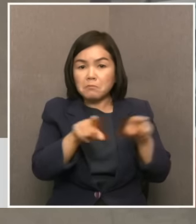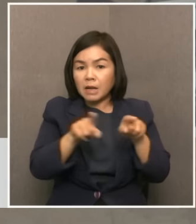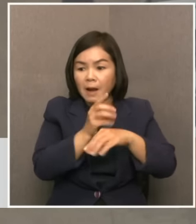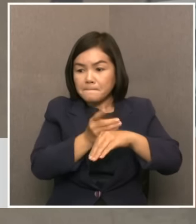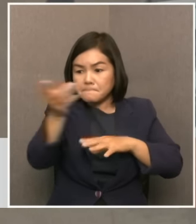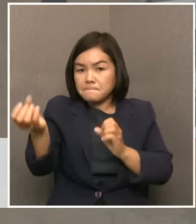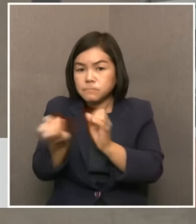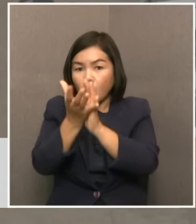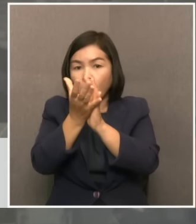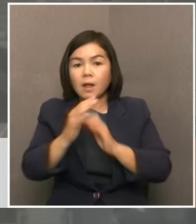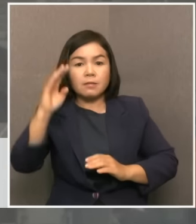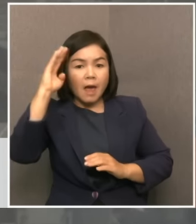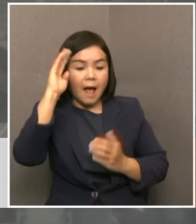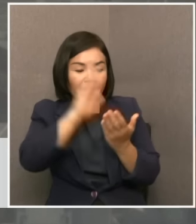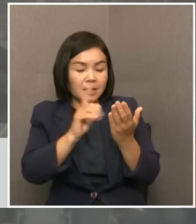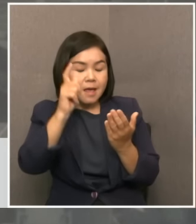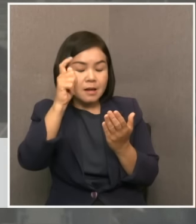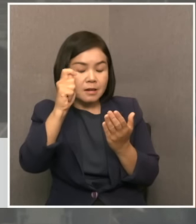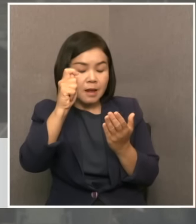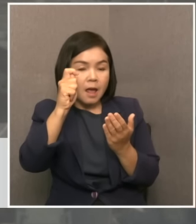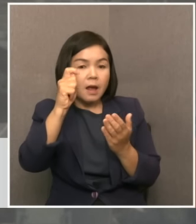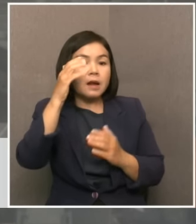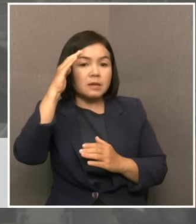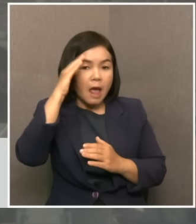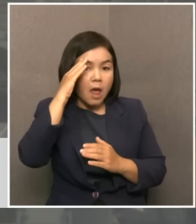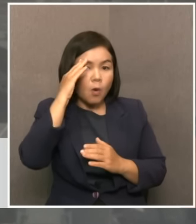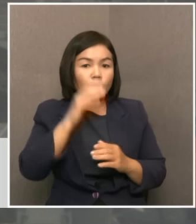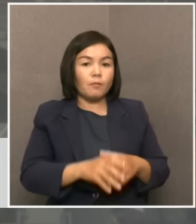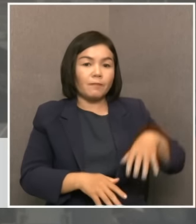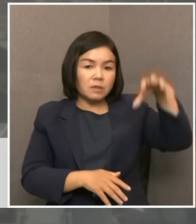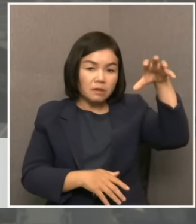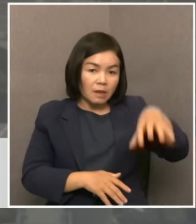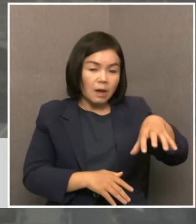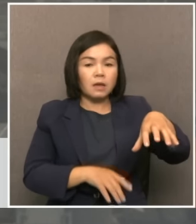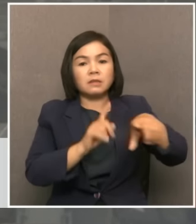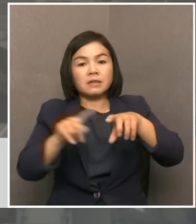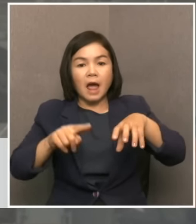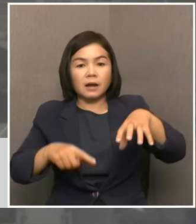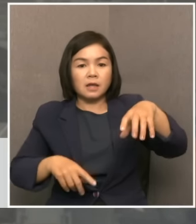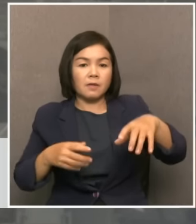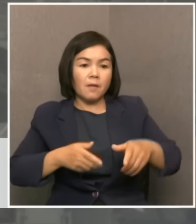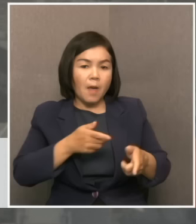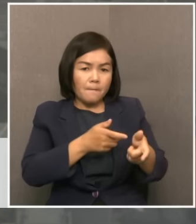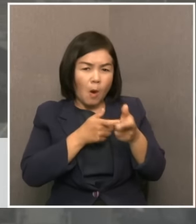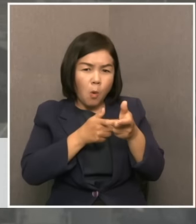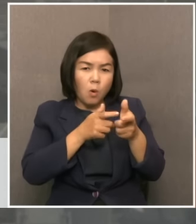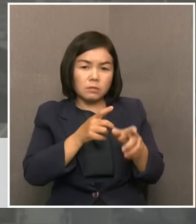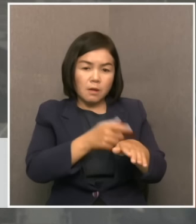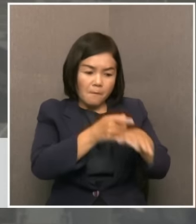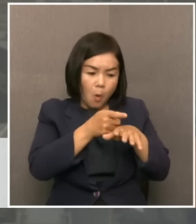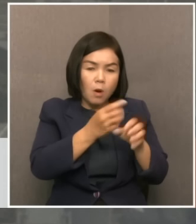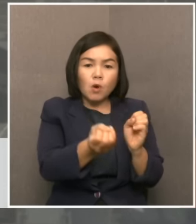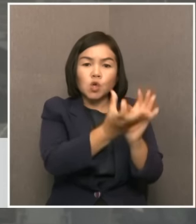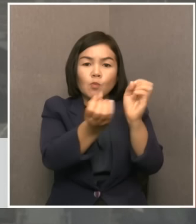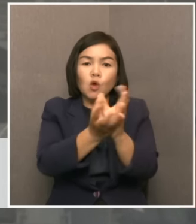เอลกำลังทำในราฟาก็คือการทำลายโครงสร้างพื้นฐานของผู้ก่อการร้ายและรักษาความมั่นคงในพื้นที่